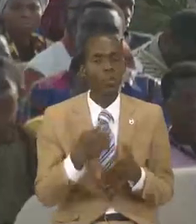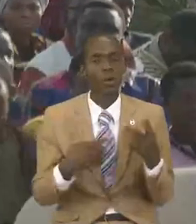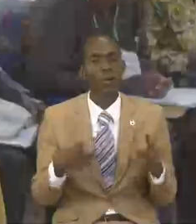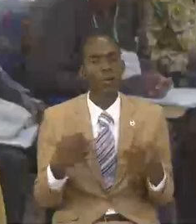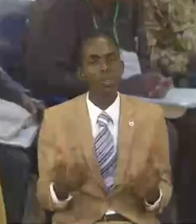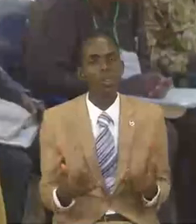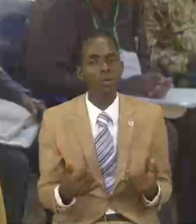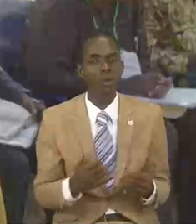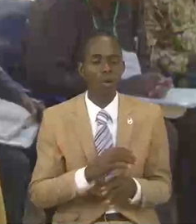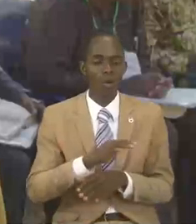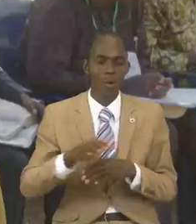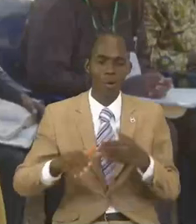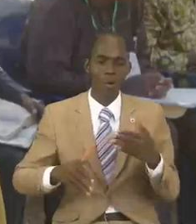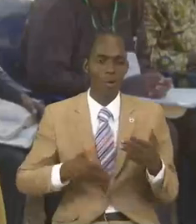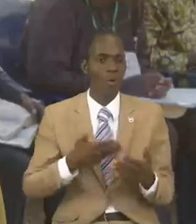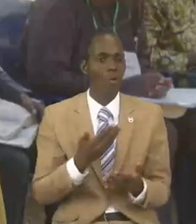dites-moi,